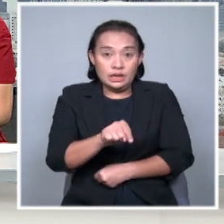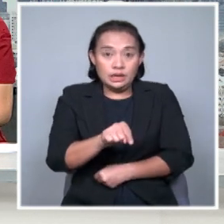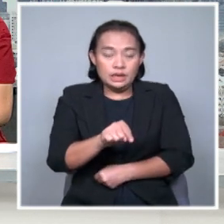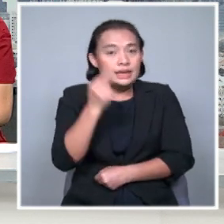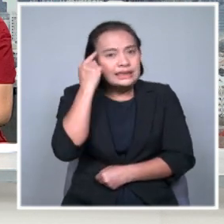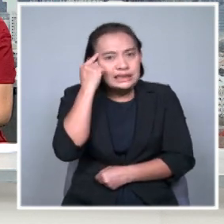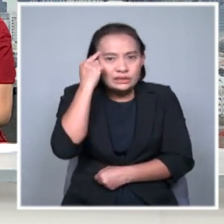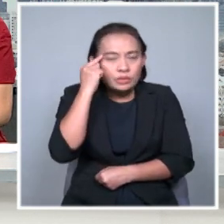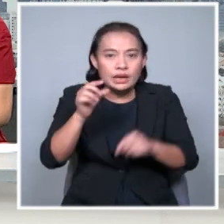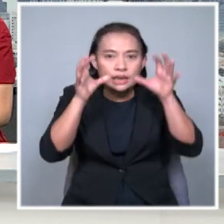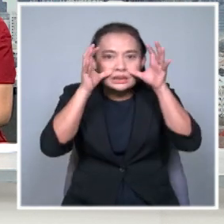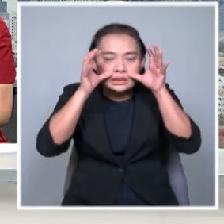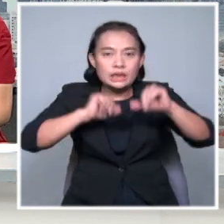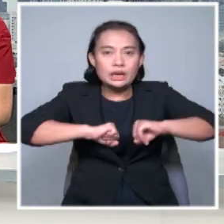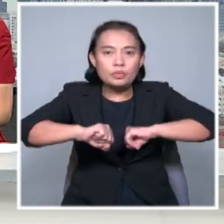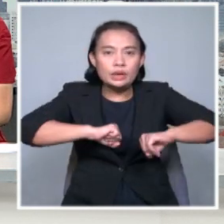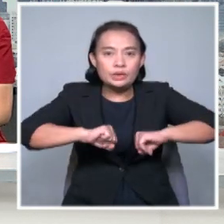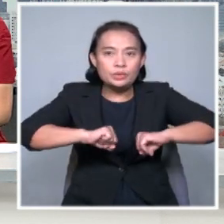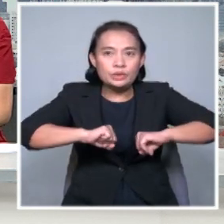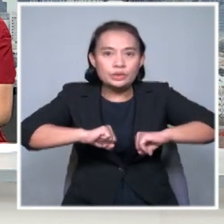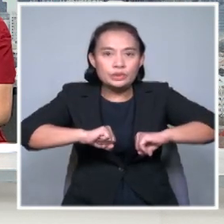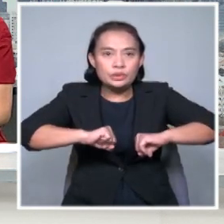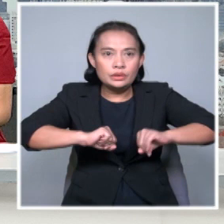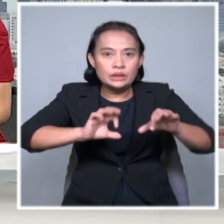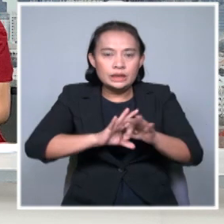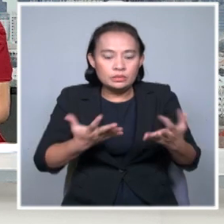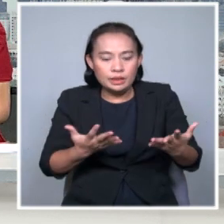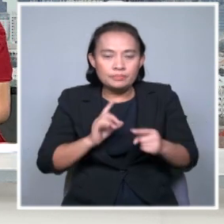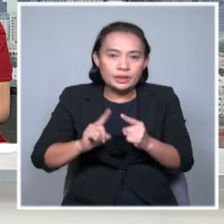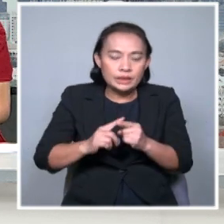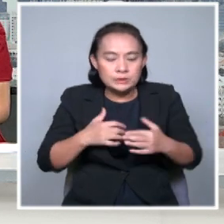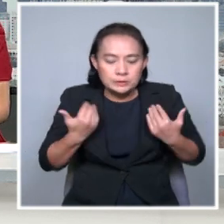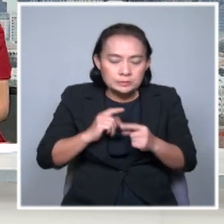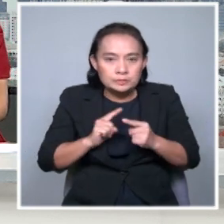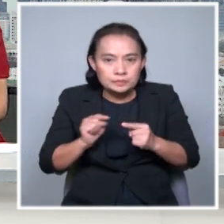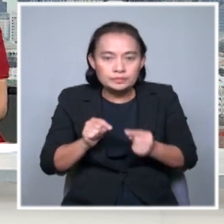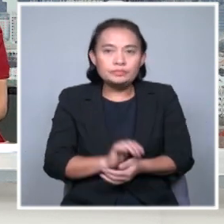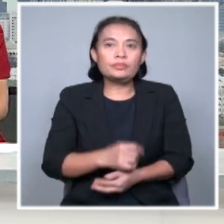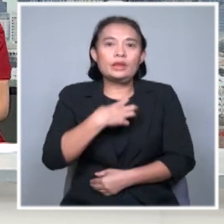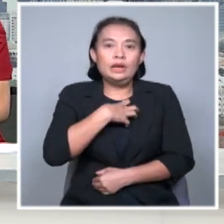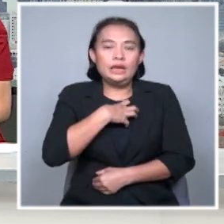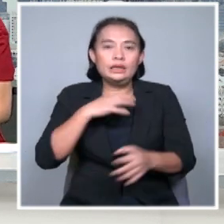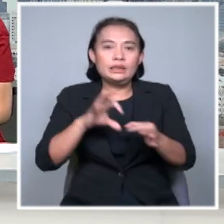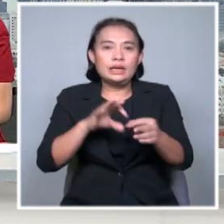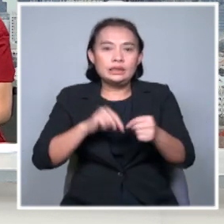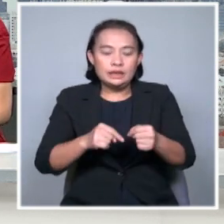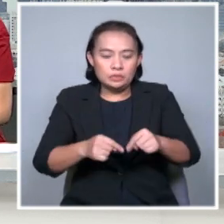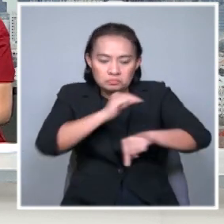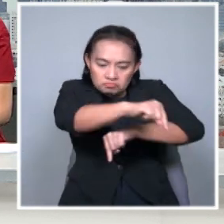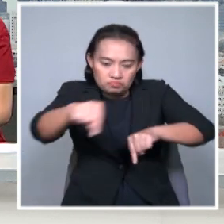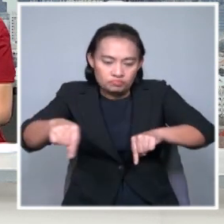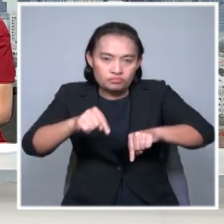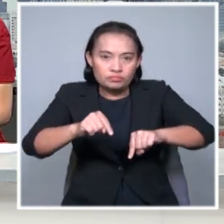น่าจะเป็นเสือวัยรุ่นที่มีความคึกขนองเป็นอย่างมากแล้วต้องการพื้นที่เป็นของตนเองค่ะเวล